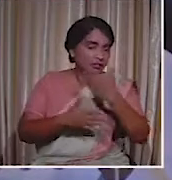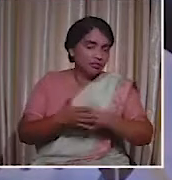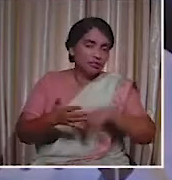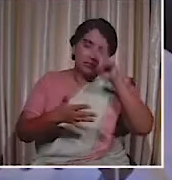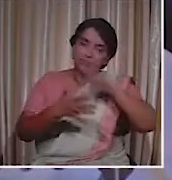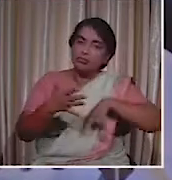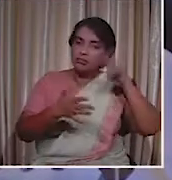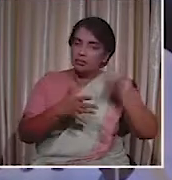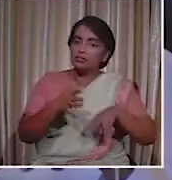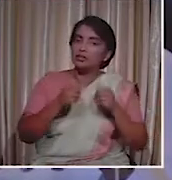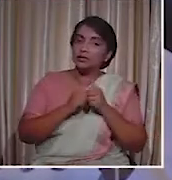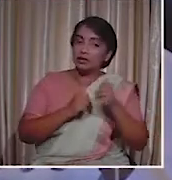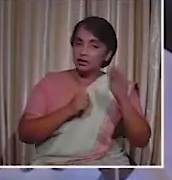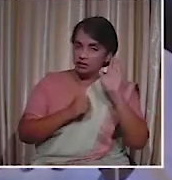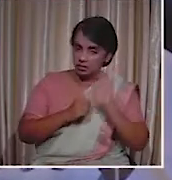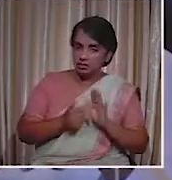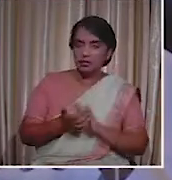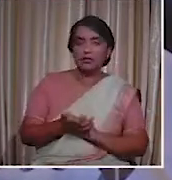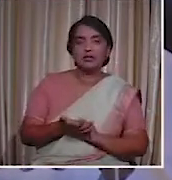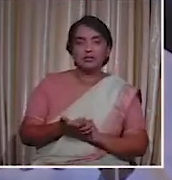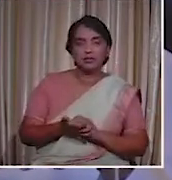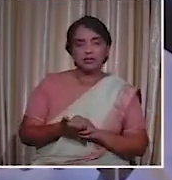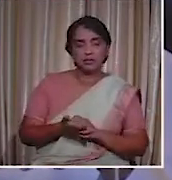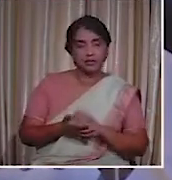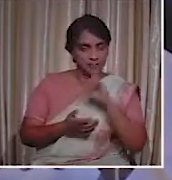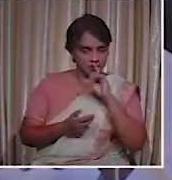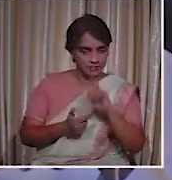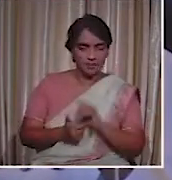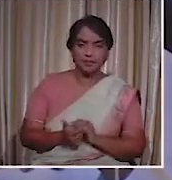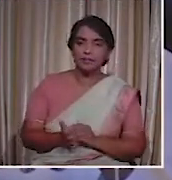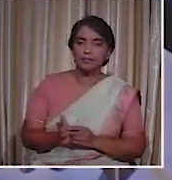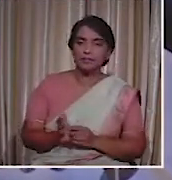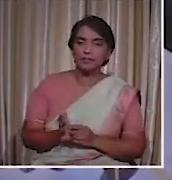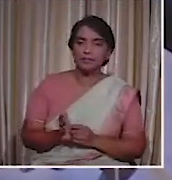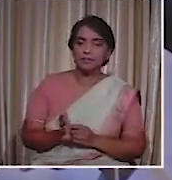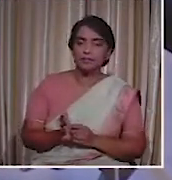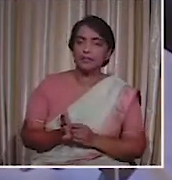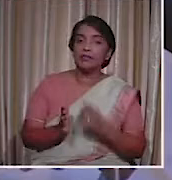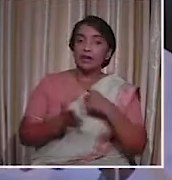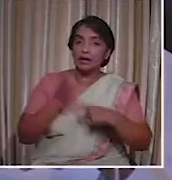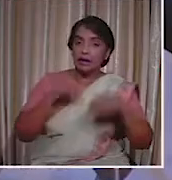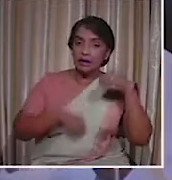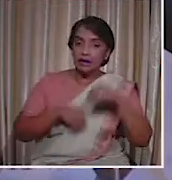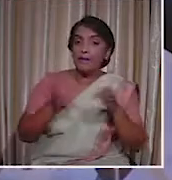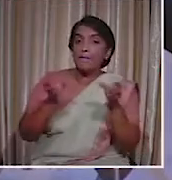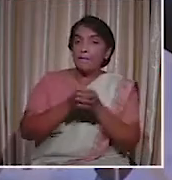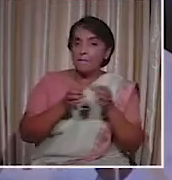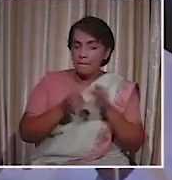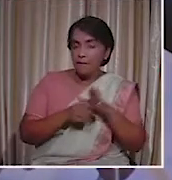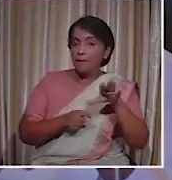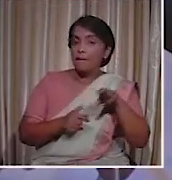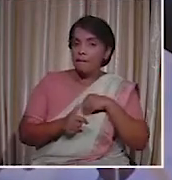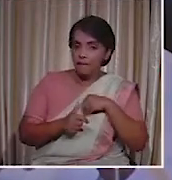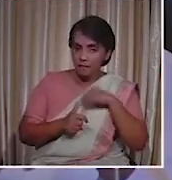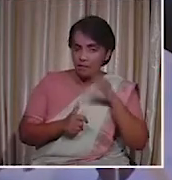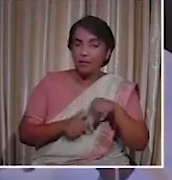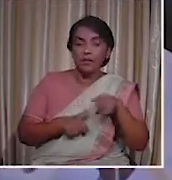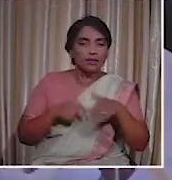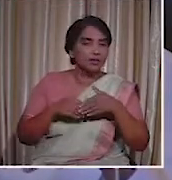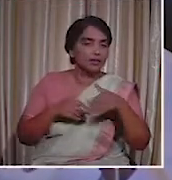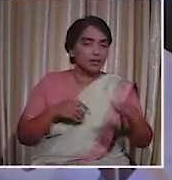ගැන ක්‍රියාත්මක විය යුතු බව යෝජනා කරනවා. දේශපාලන පක්ෂ පිළිගැනීම සඳහා මේ